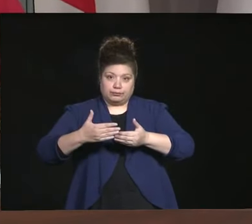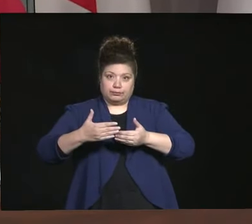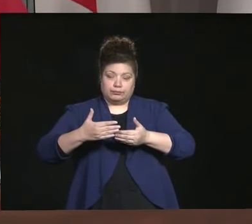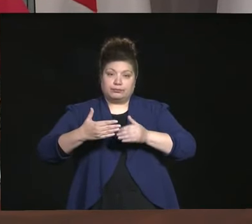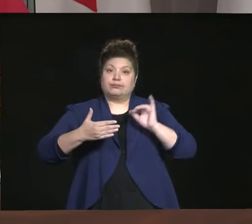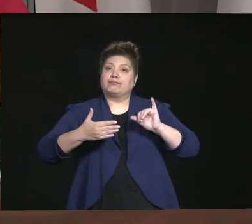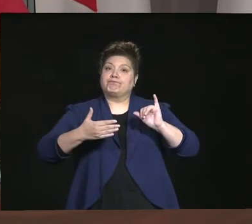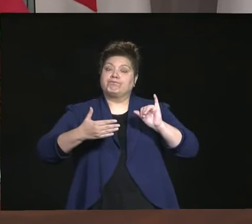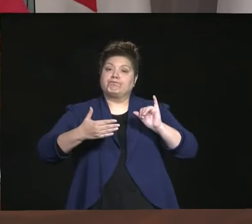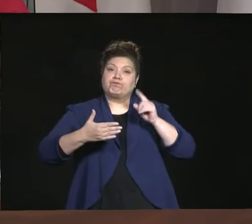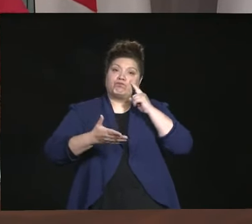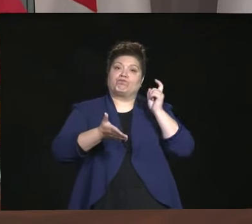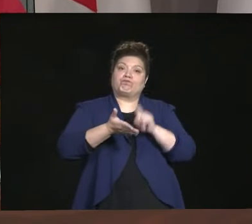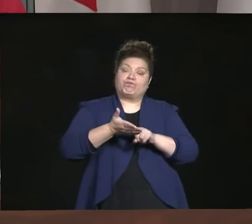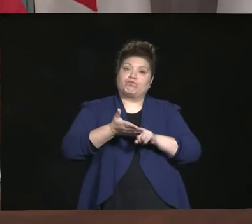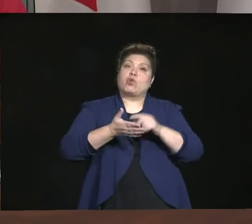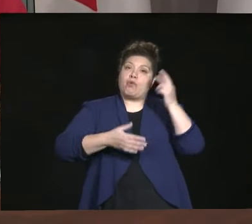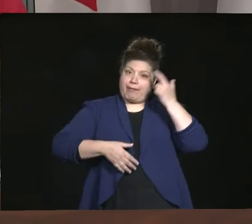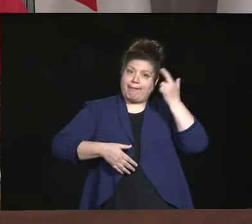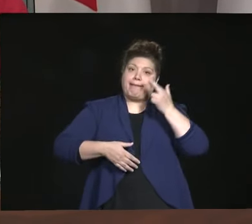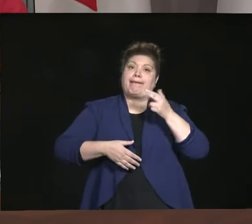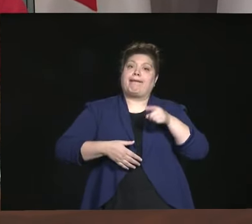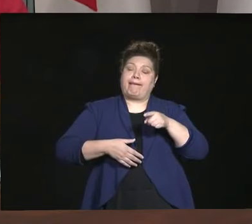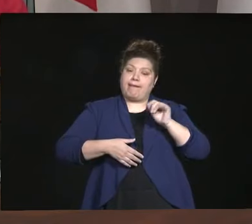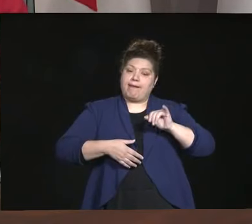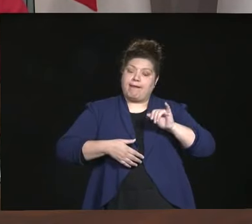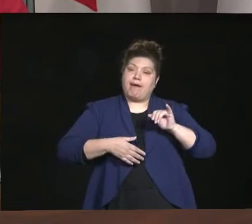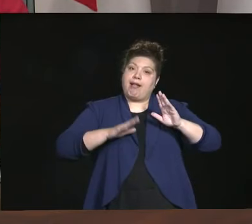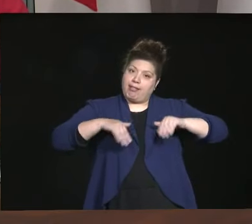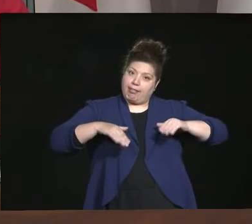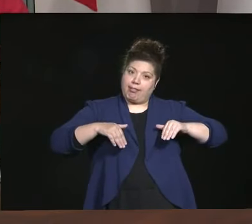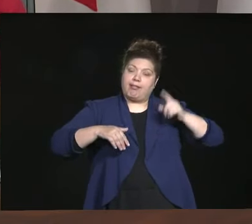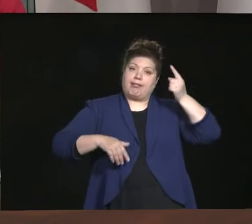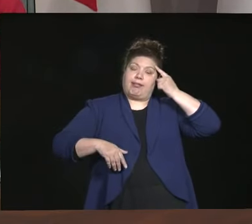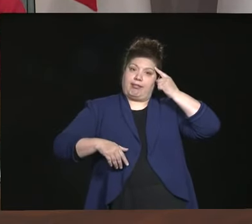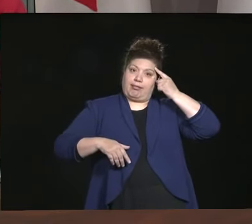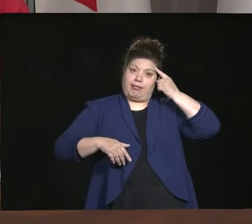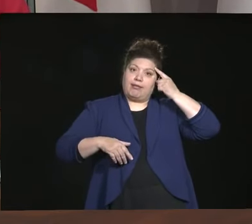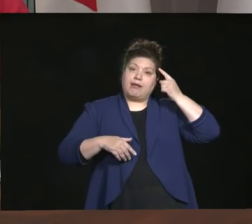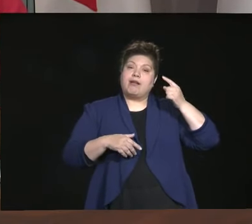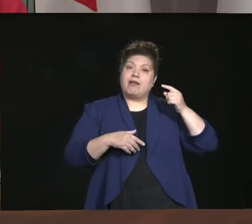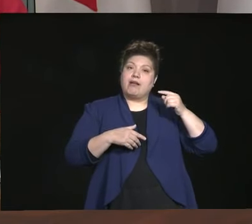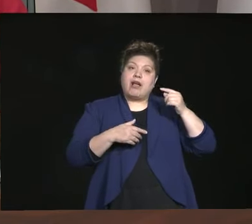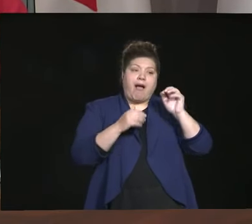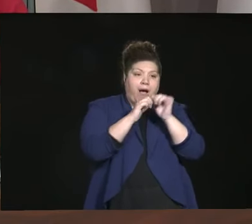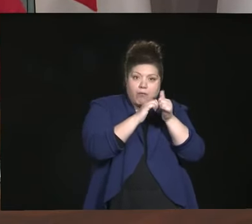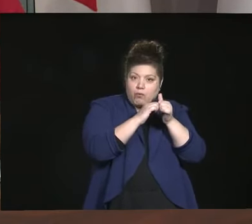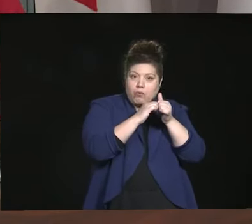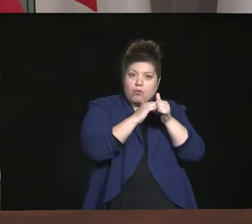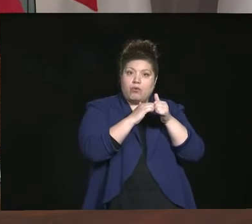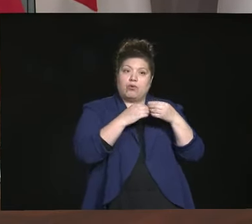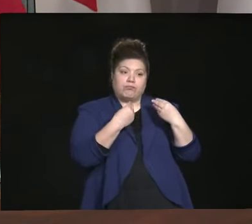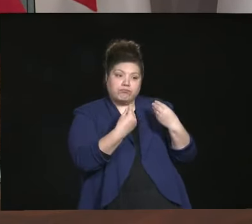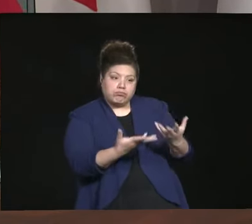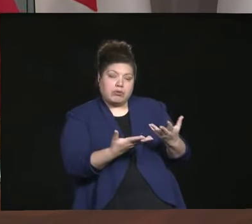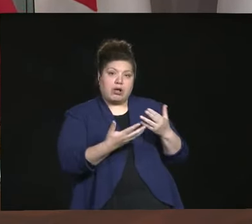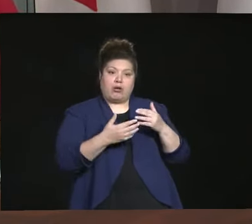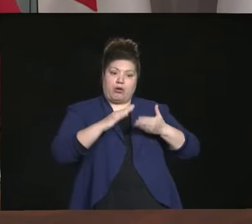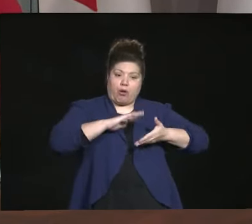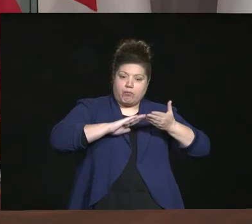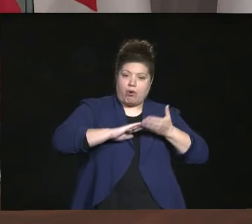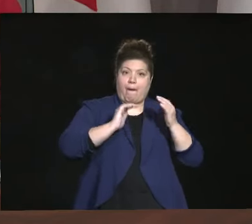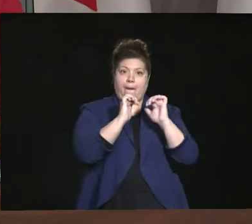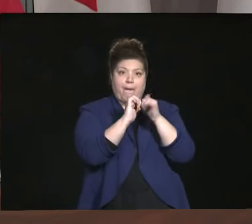mettre en place tous les détails. C'est ce qu'on est en train de faire. Je ne peux pas